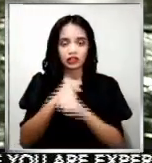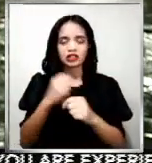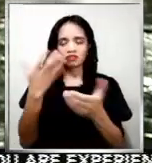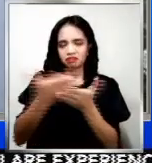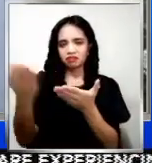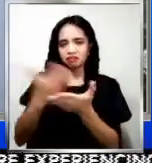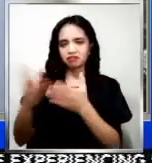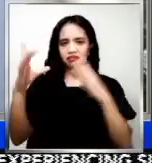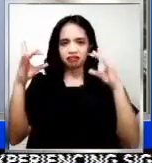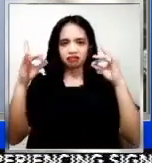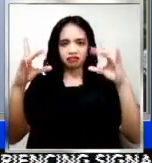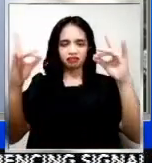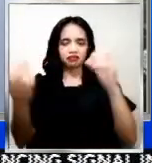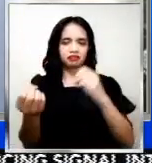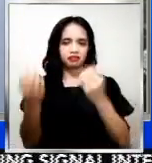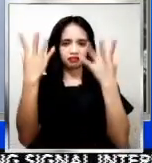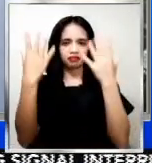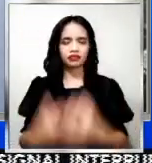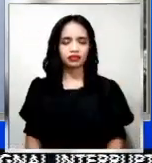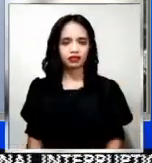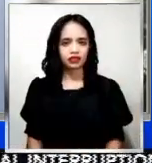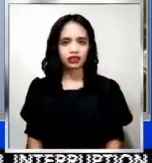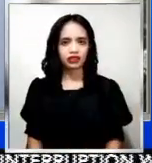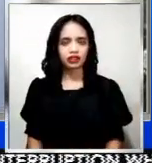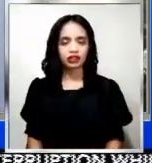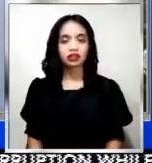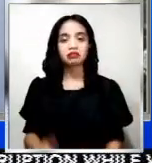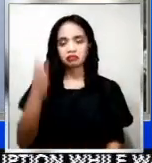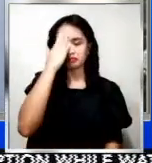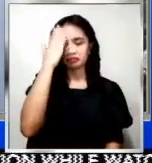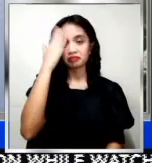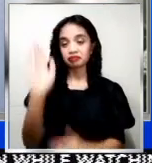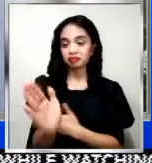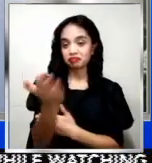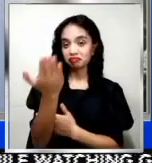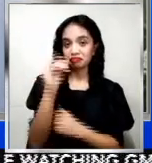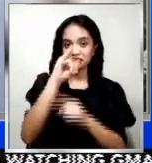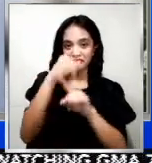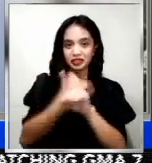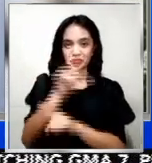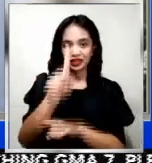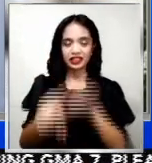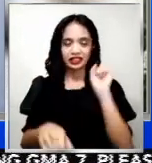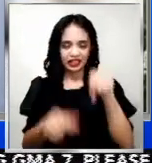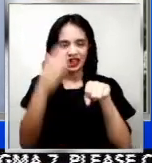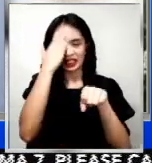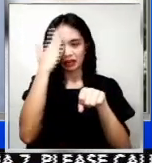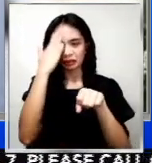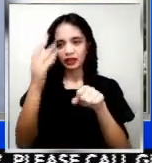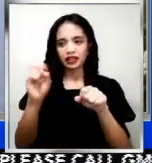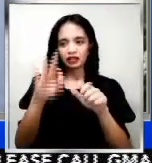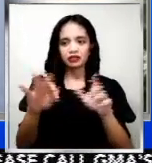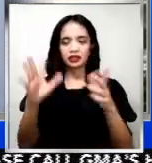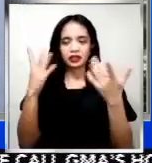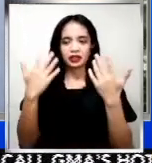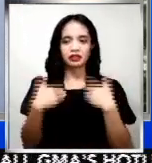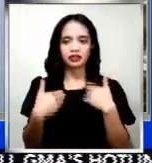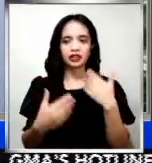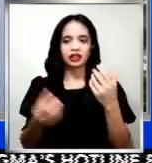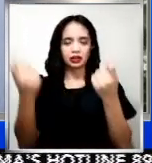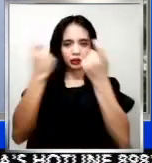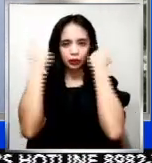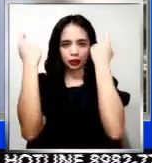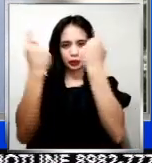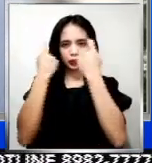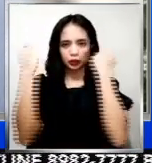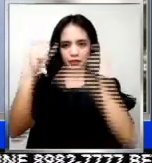Mike? Magkakaalaman tayo sa kinaumagahan ng Enero a Primero, Mark, pagkatapos ng pagsalubong sa hating gabi, kung